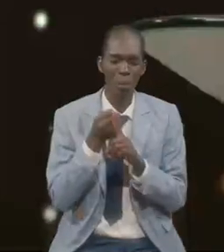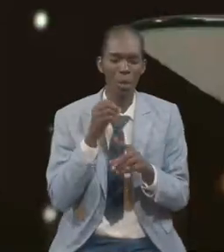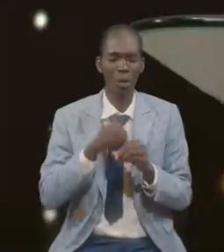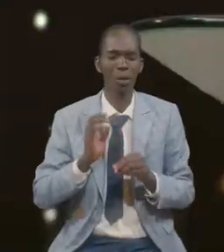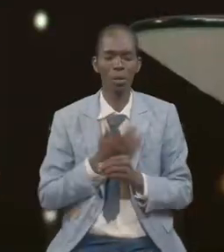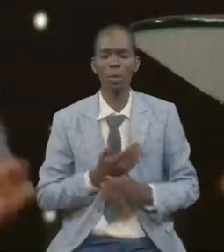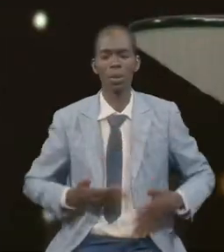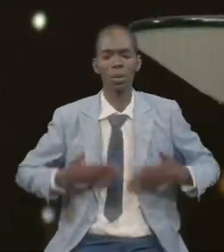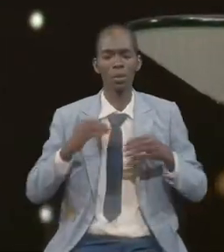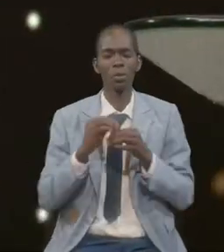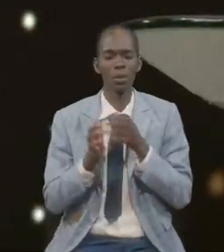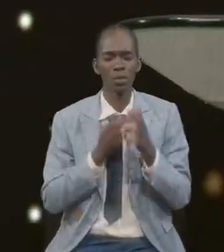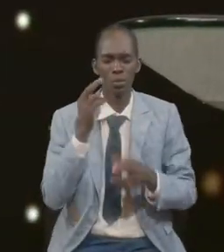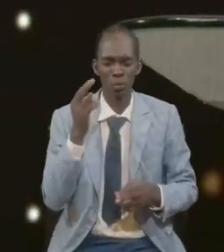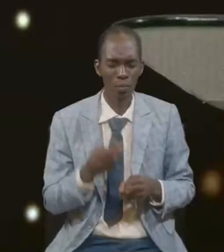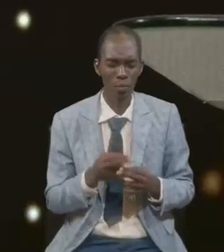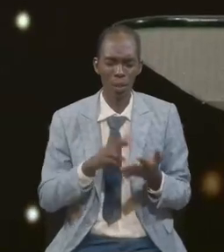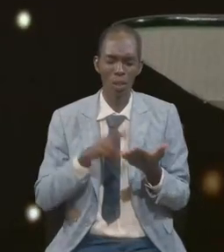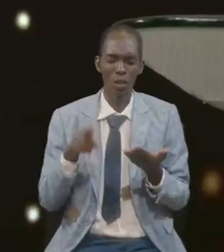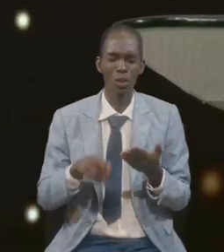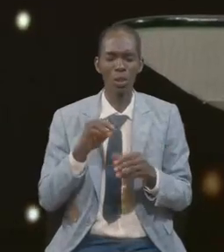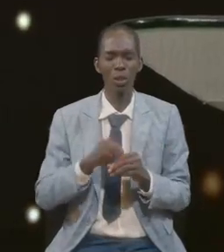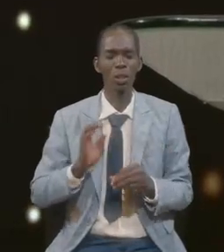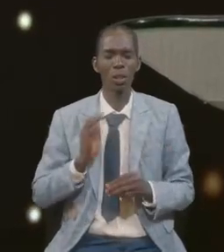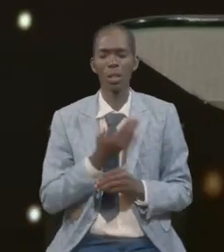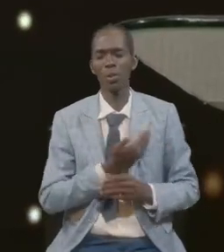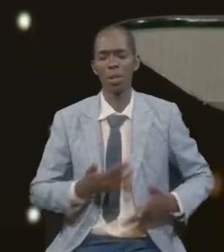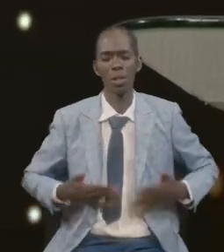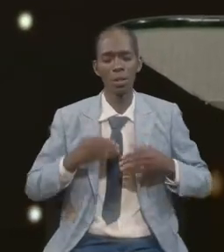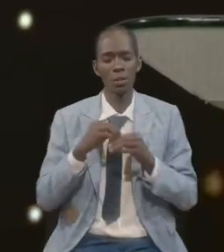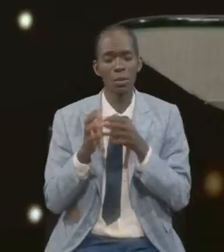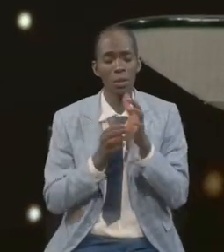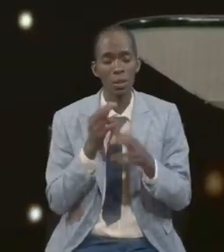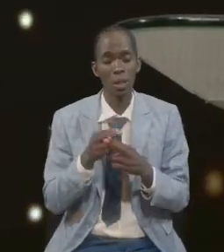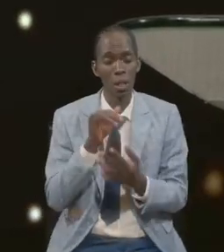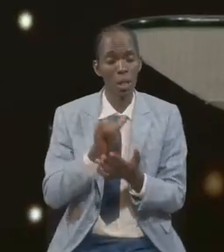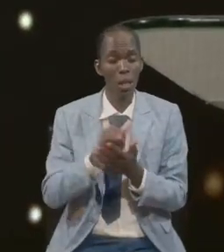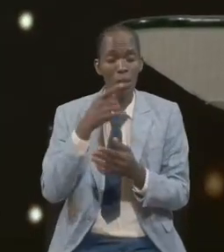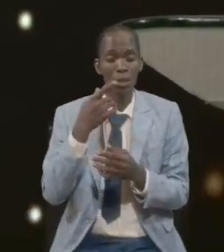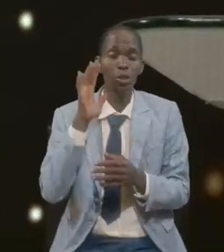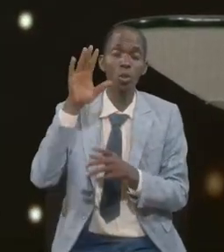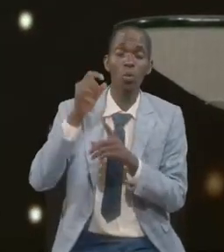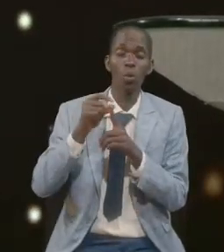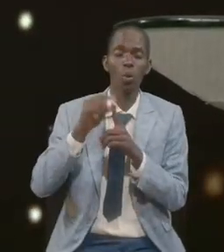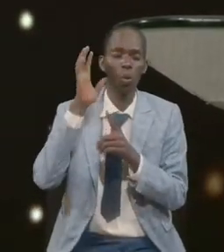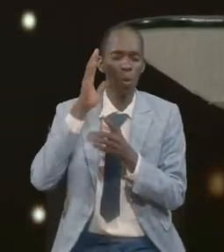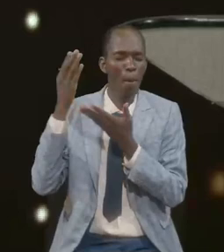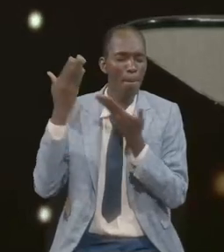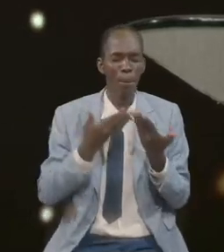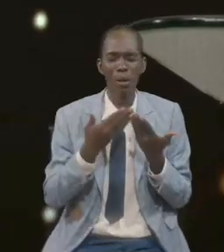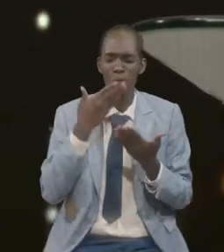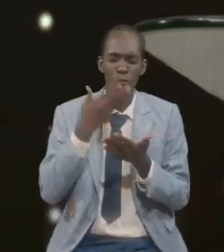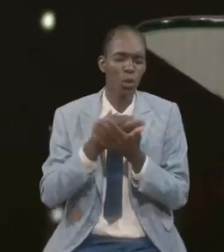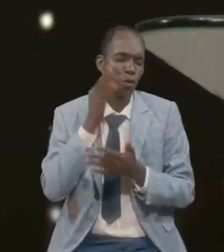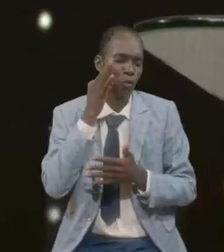faut impacter notre vie, qu'il y ait des résultats dans nos vies, que la parole porte de fruits dans chaque